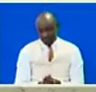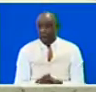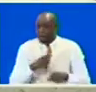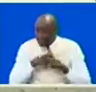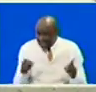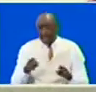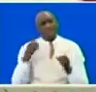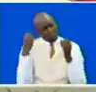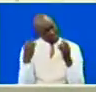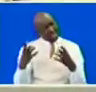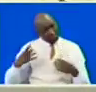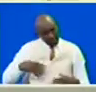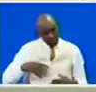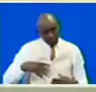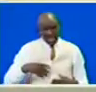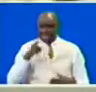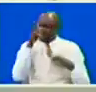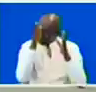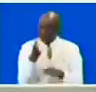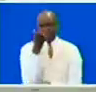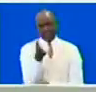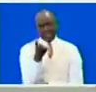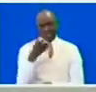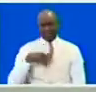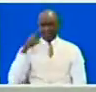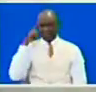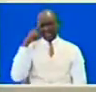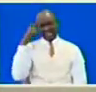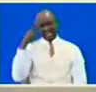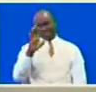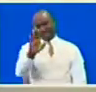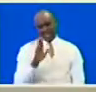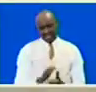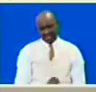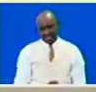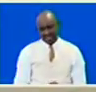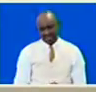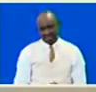Lakini kwa wengi wetu analolenga kufanya inaonekana kuwa ndoto.